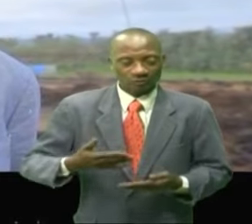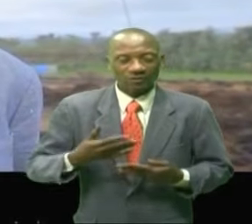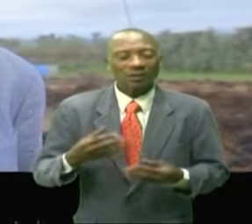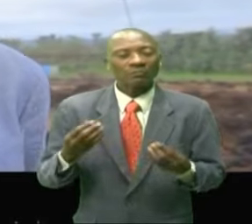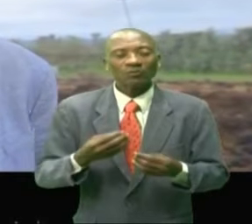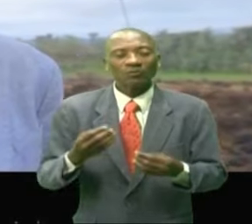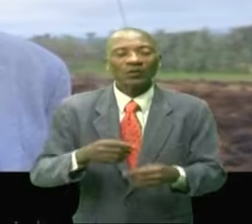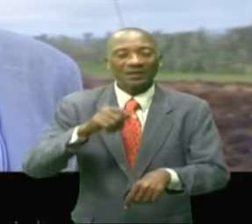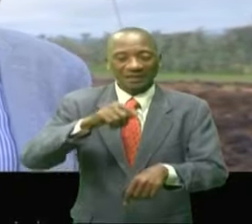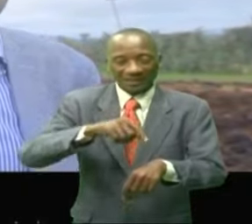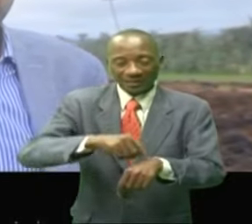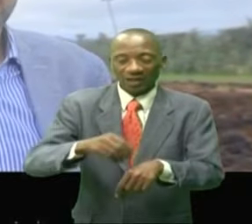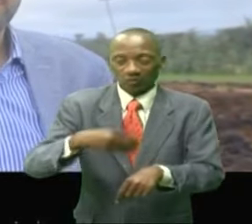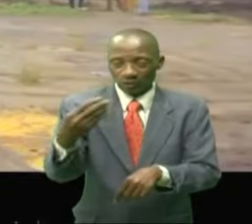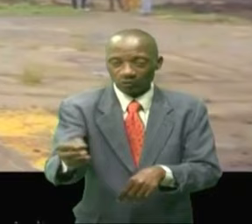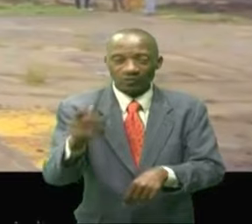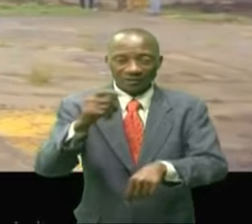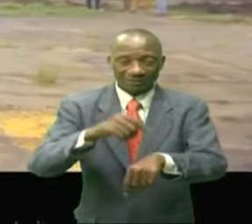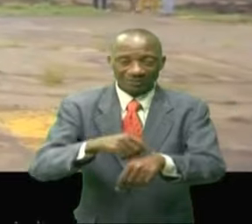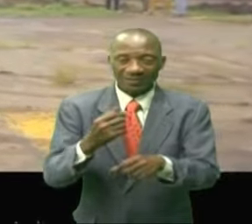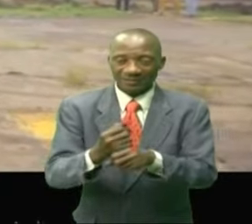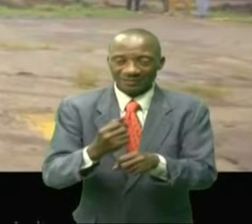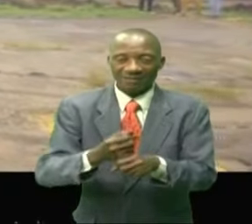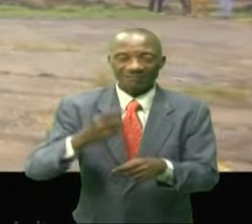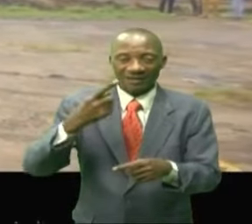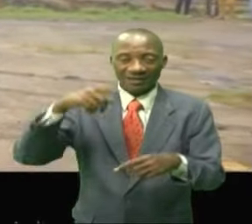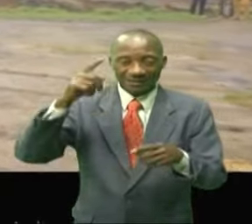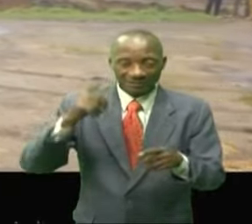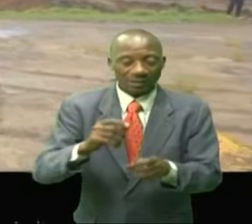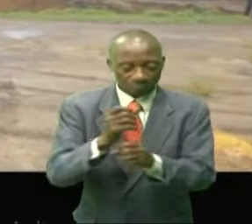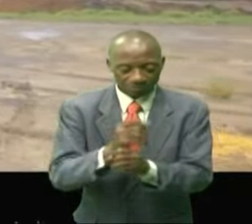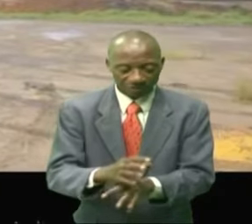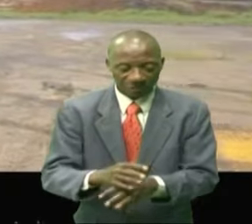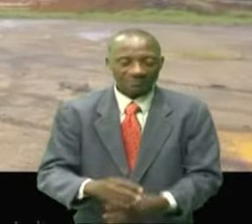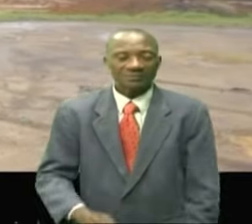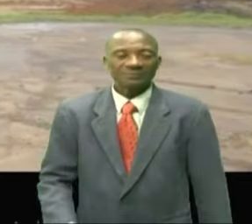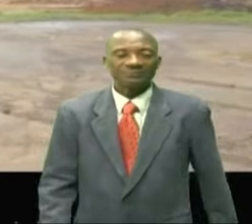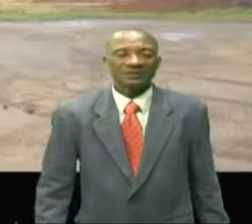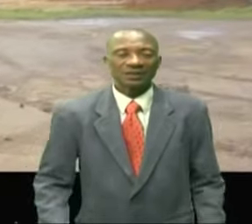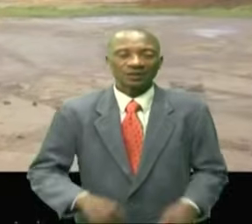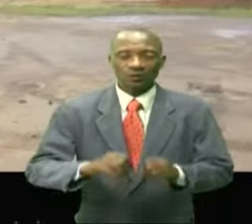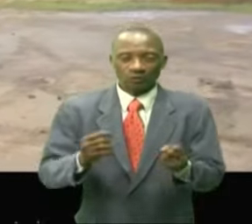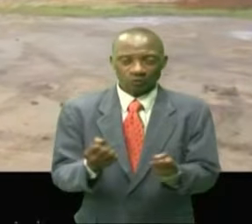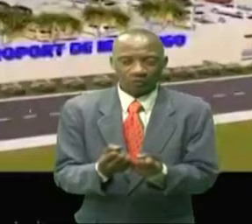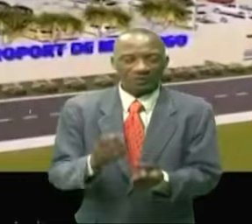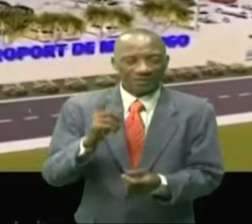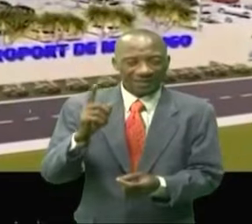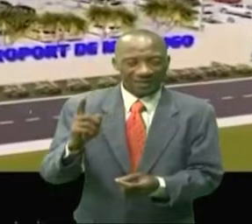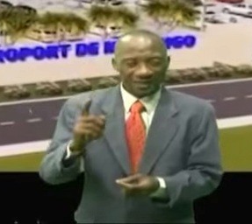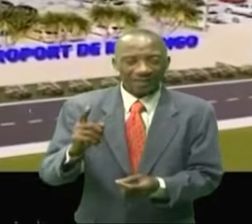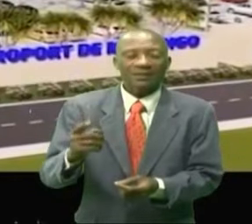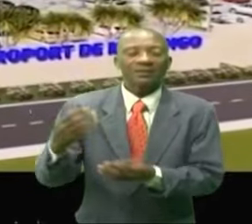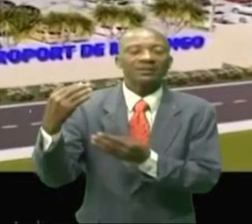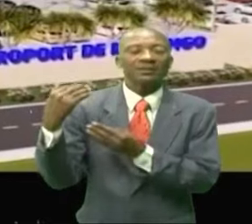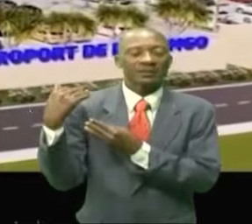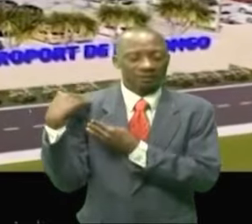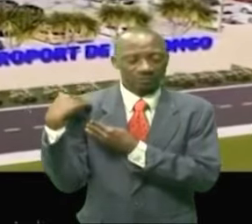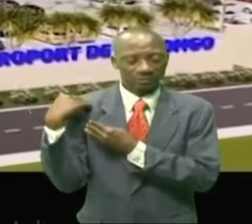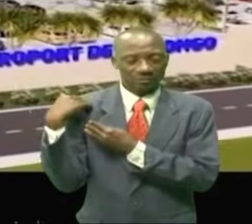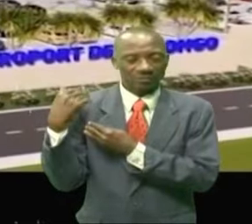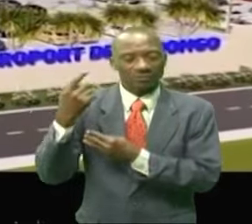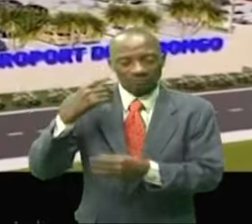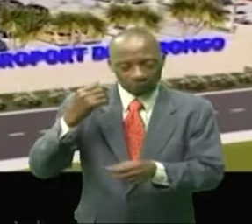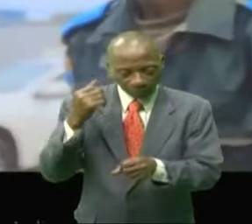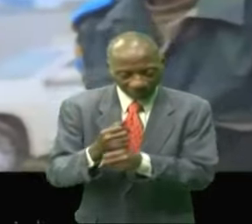de fondation, etc. Ce projet piloté par l'entreprise Mogabaon vise la modernisation de cet aéroport au